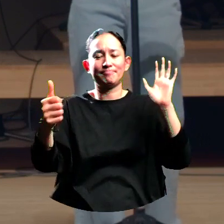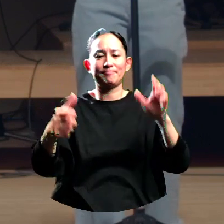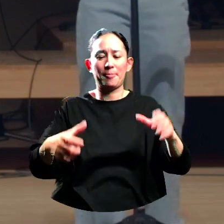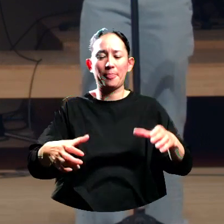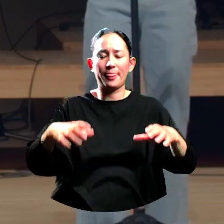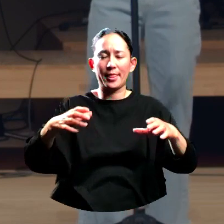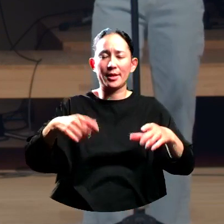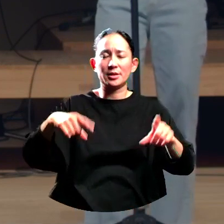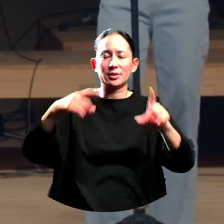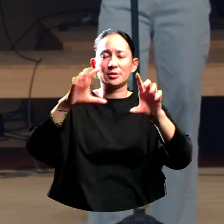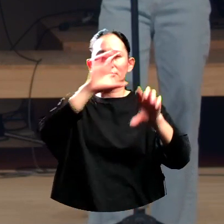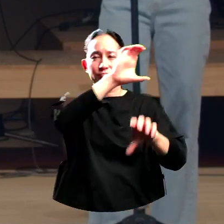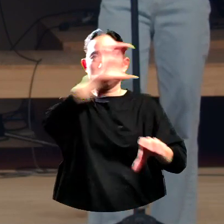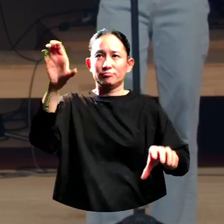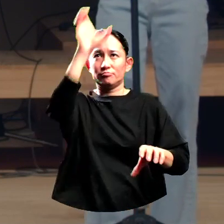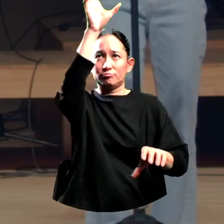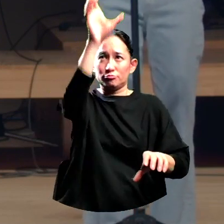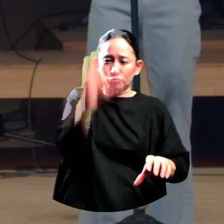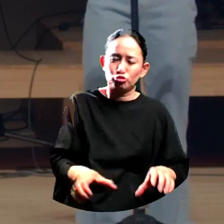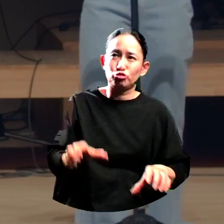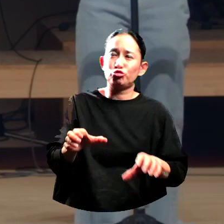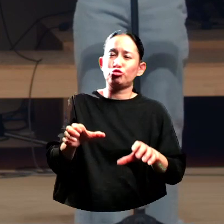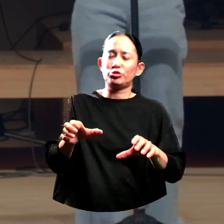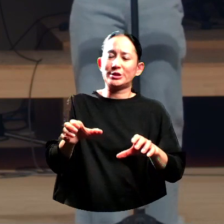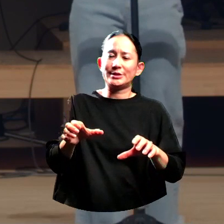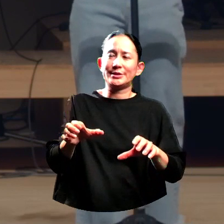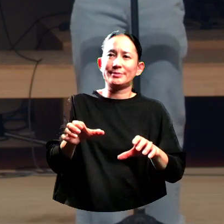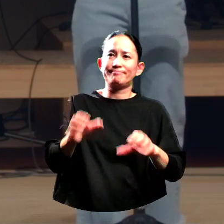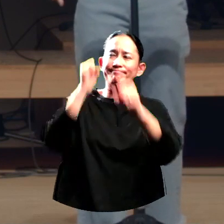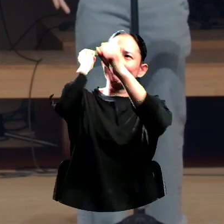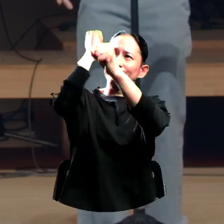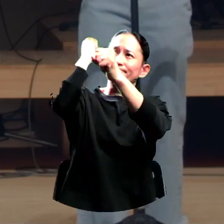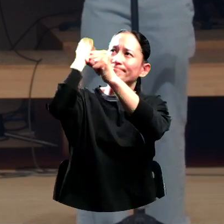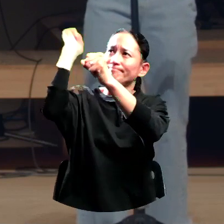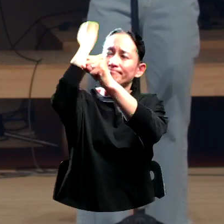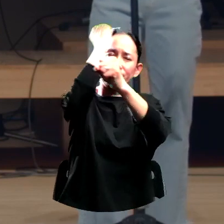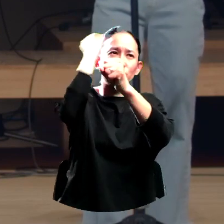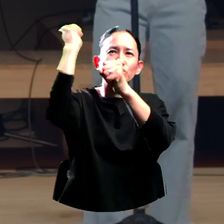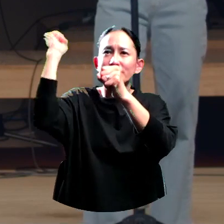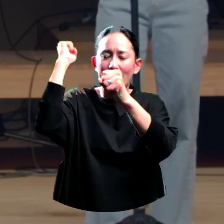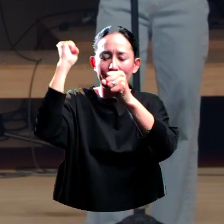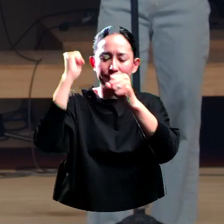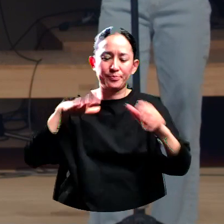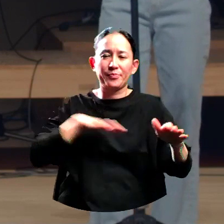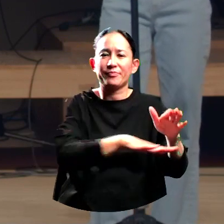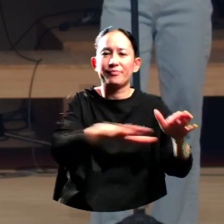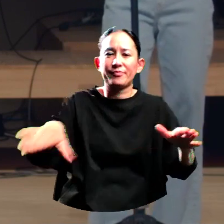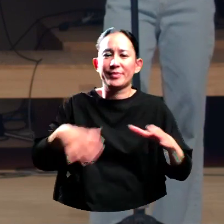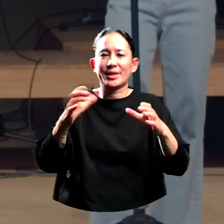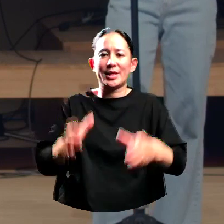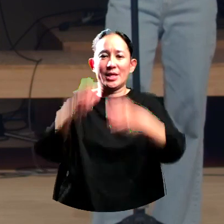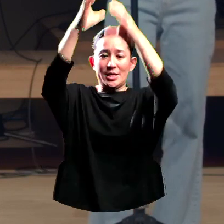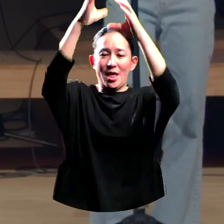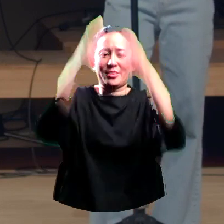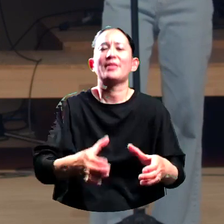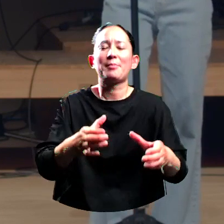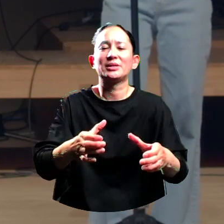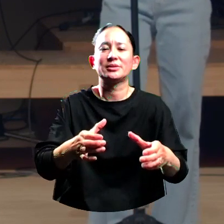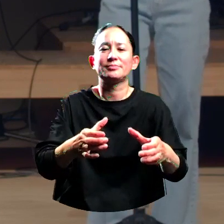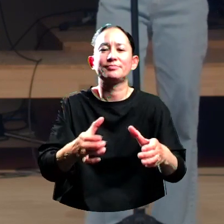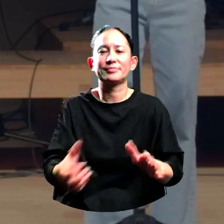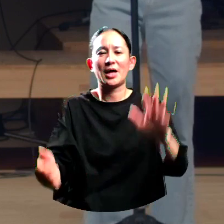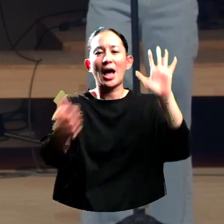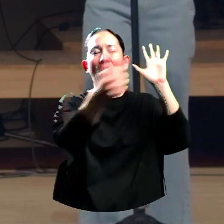けです。 A victim gets tied or nailed to a large crossed wooden beam and left to hang. 貼り付け状態です